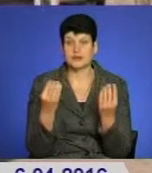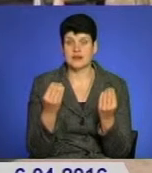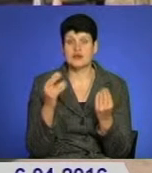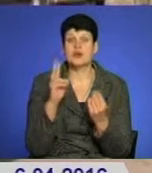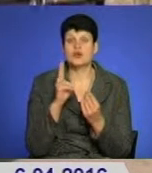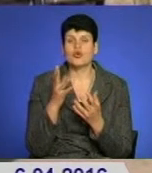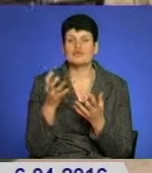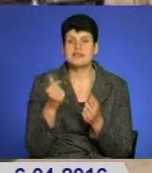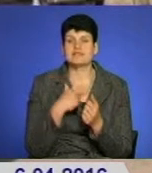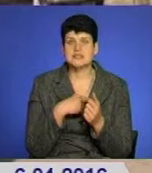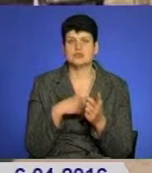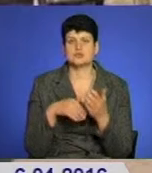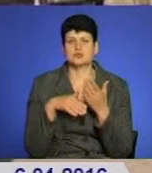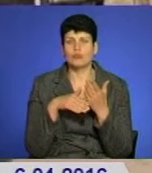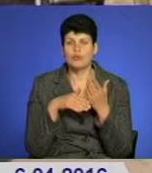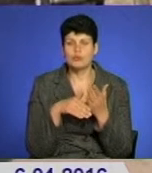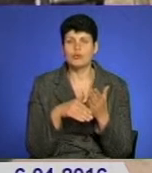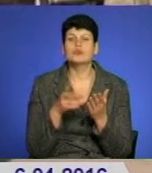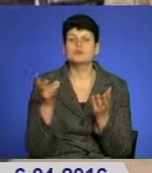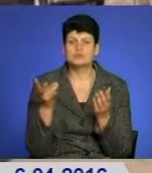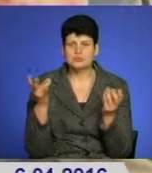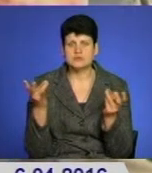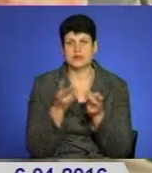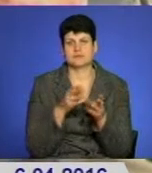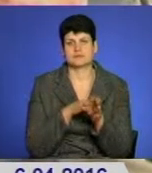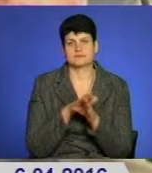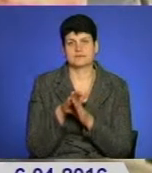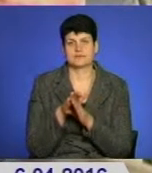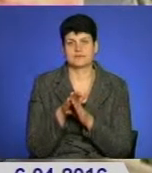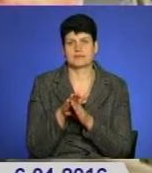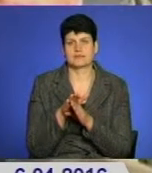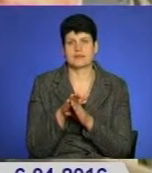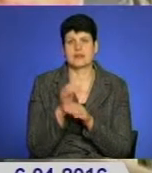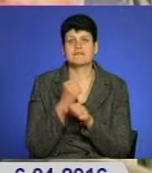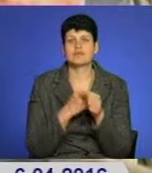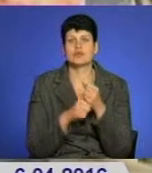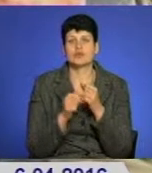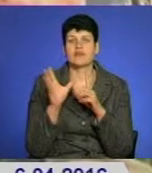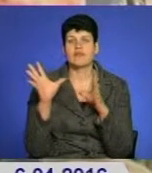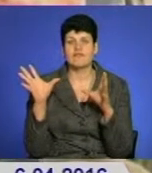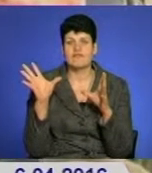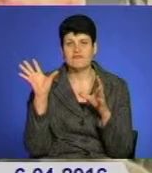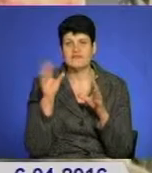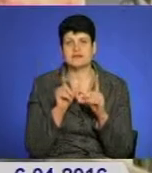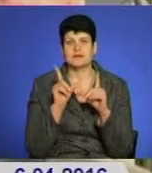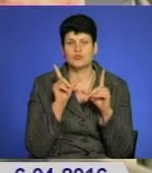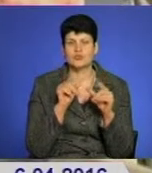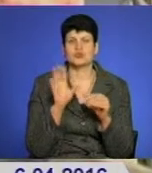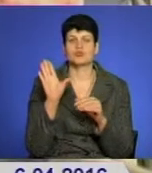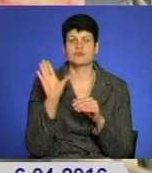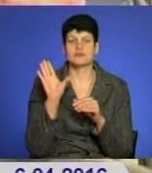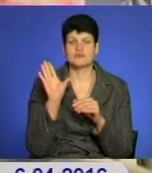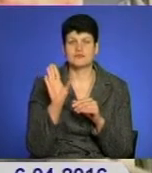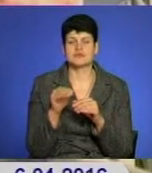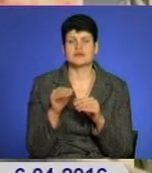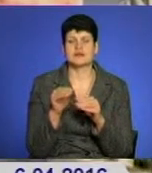хто взяв на себе місію волонтера, треба її виконувати. На Великодень всі поїдуть. Всі поїдуть волонтери, всі повезуть